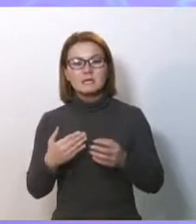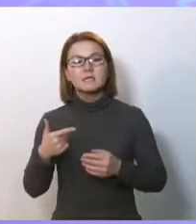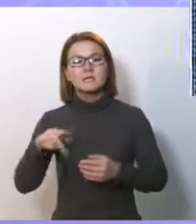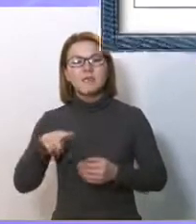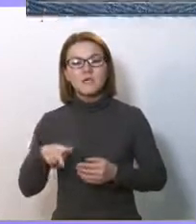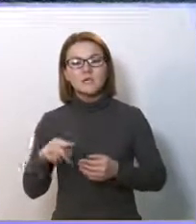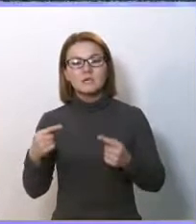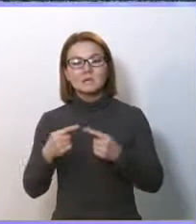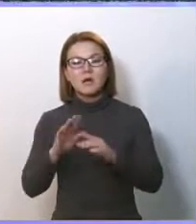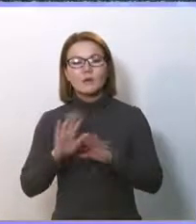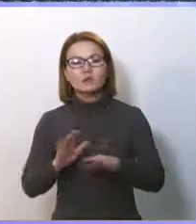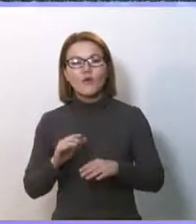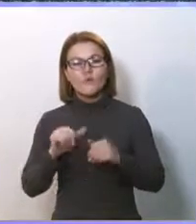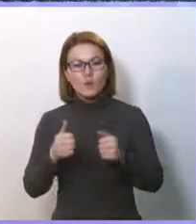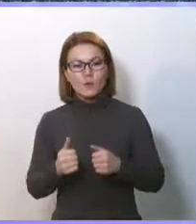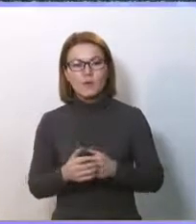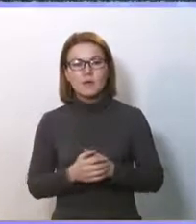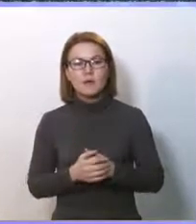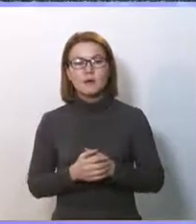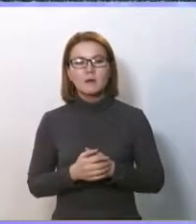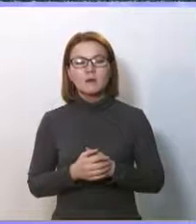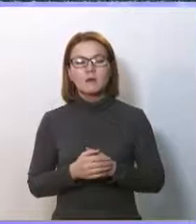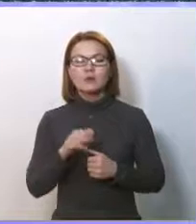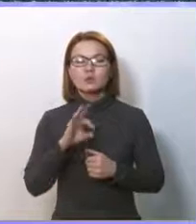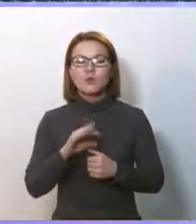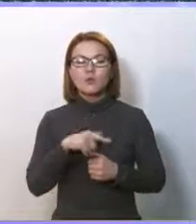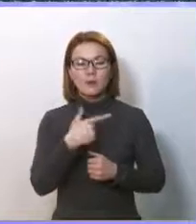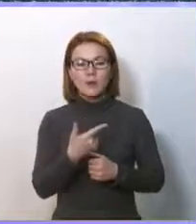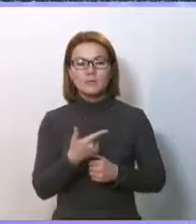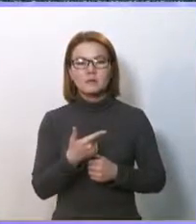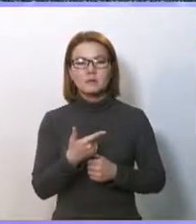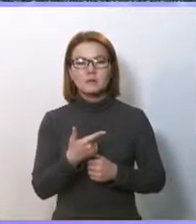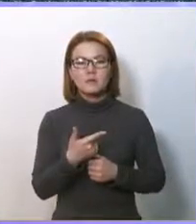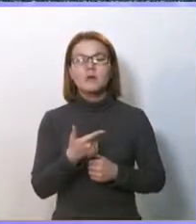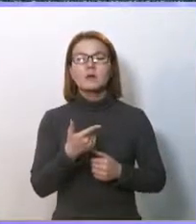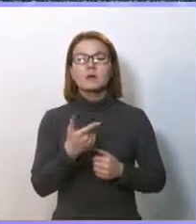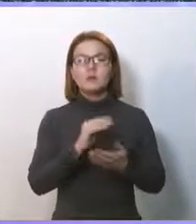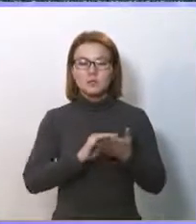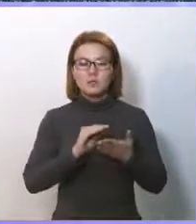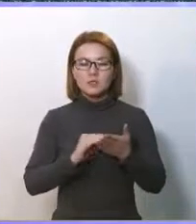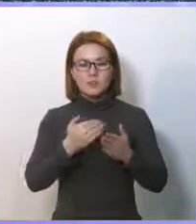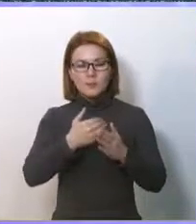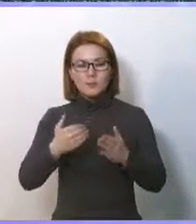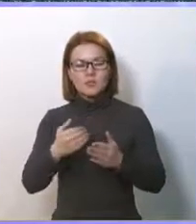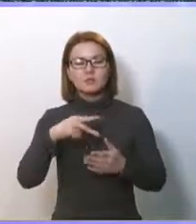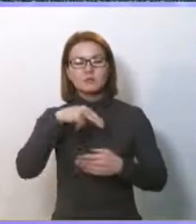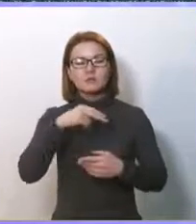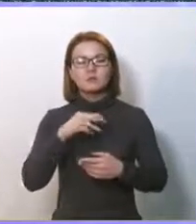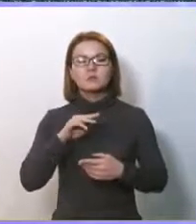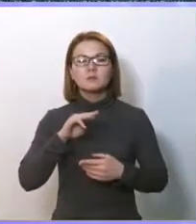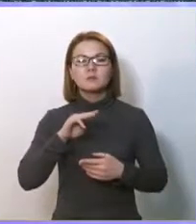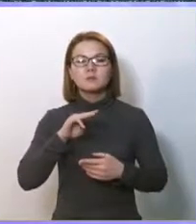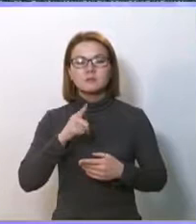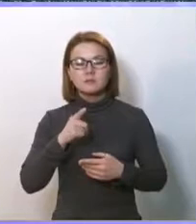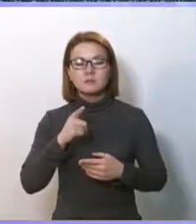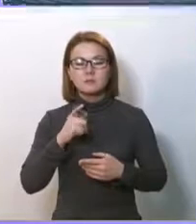глагол неопределенной формы, то мягкий знак пишется перед суффиксом «ся».